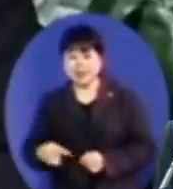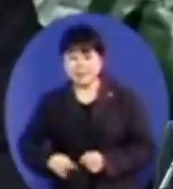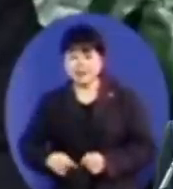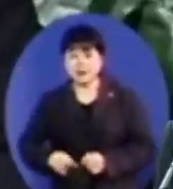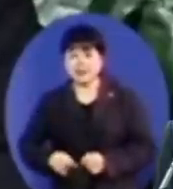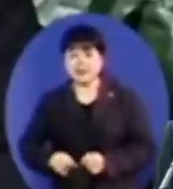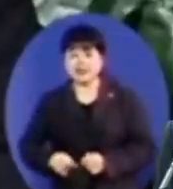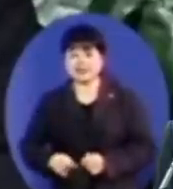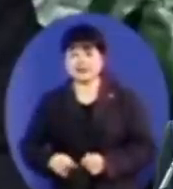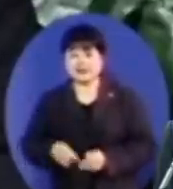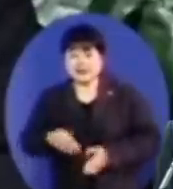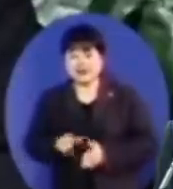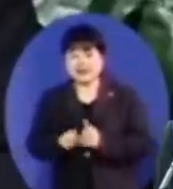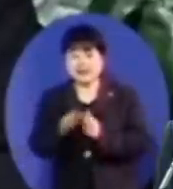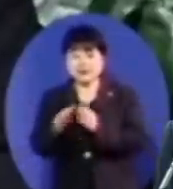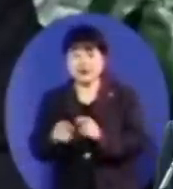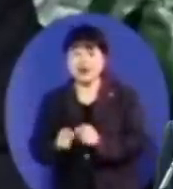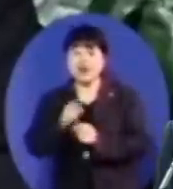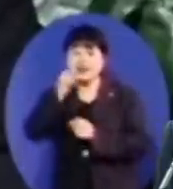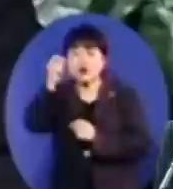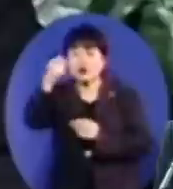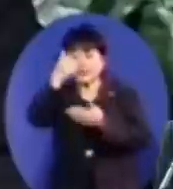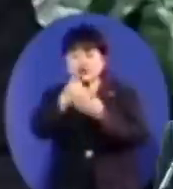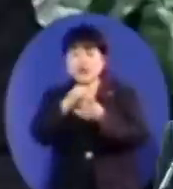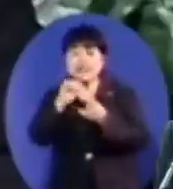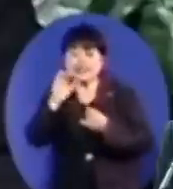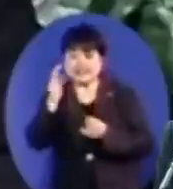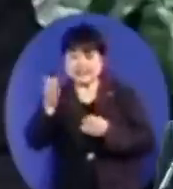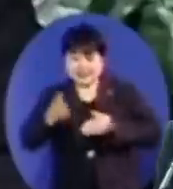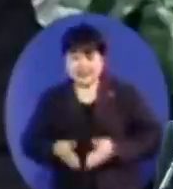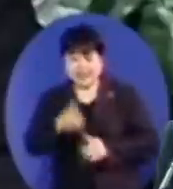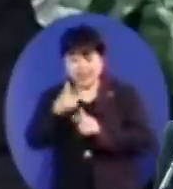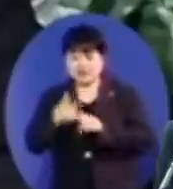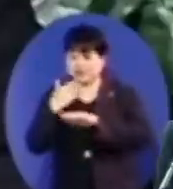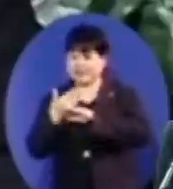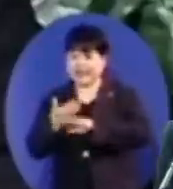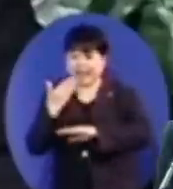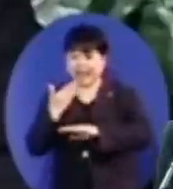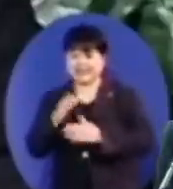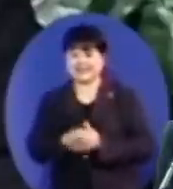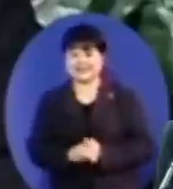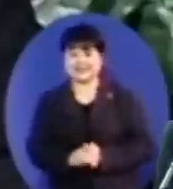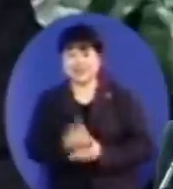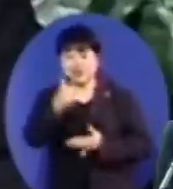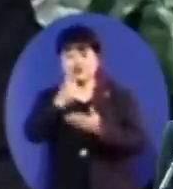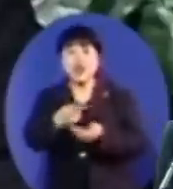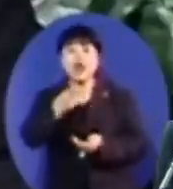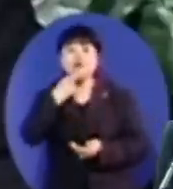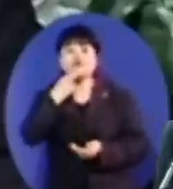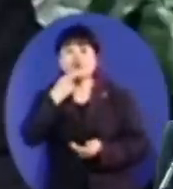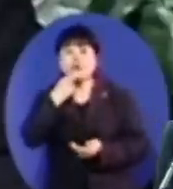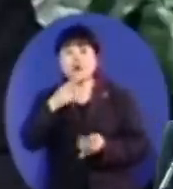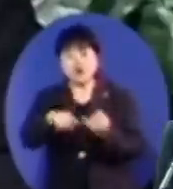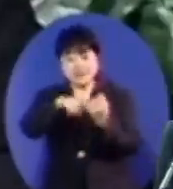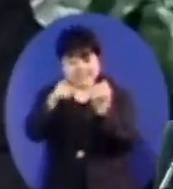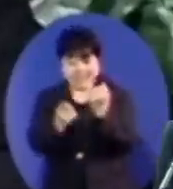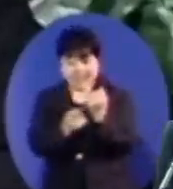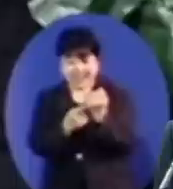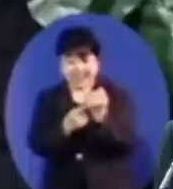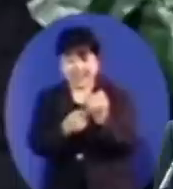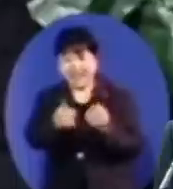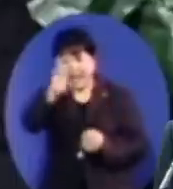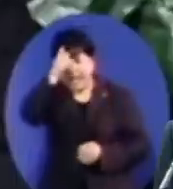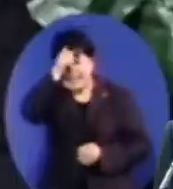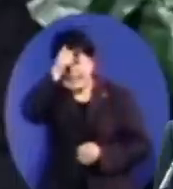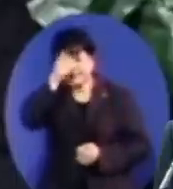배총에서 떨어질 때부터 영원한 죄인인데 예수님은 죄 없이 잉태되었습니다.